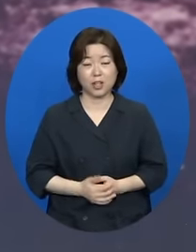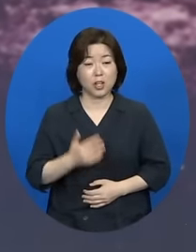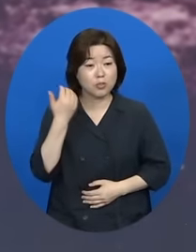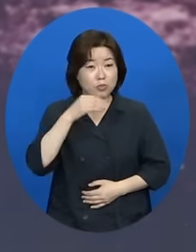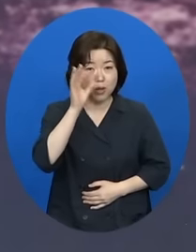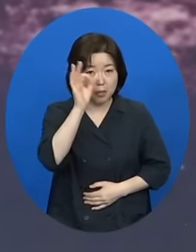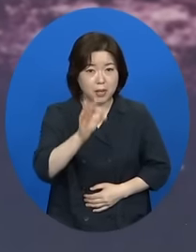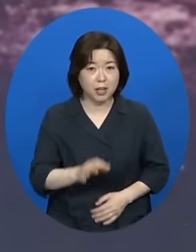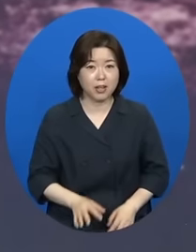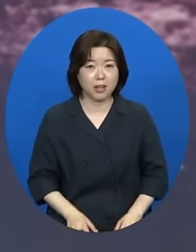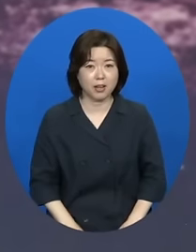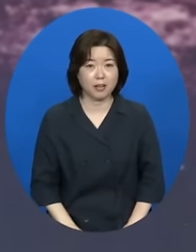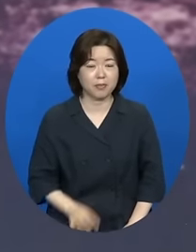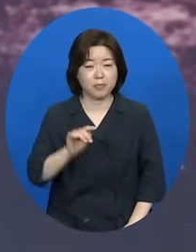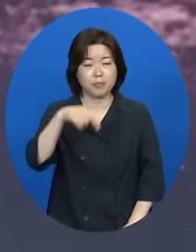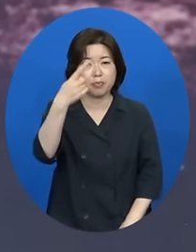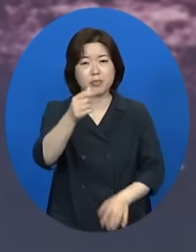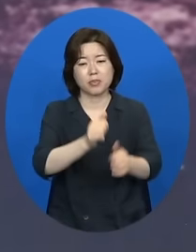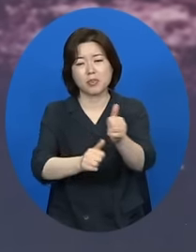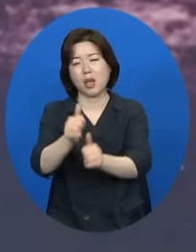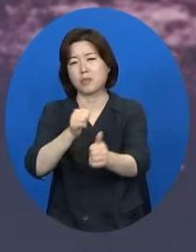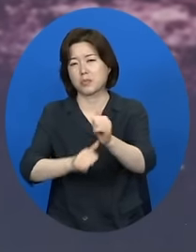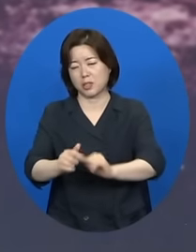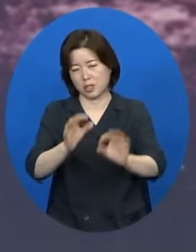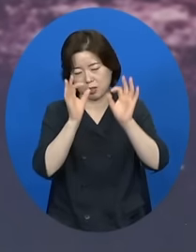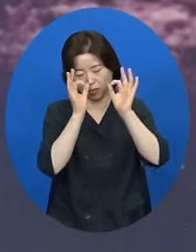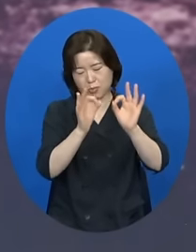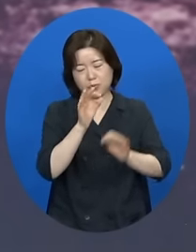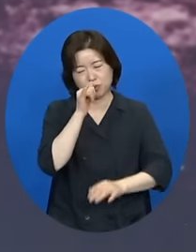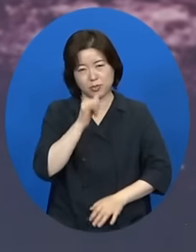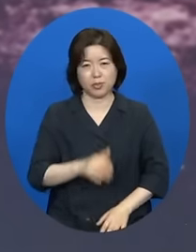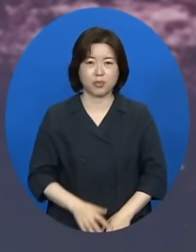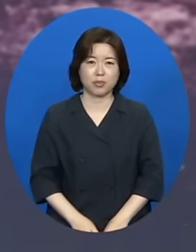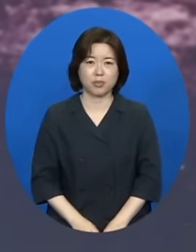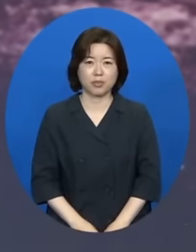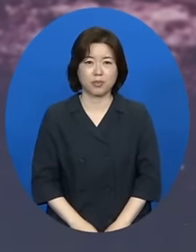있어요? 다음 세대가 보고 있어요.